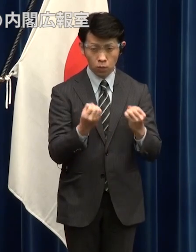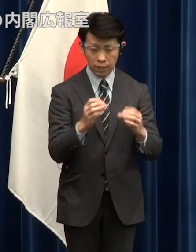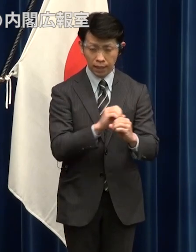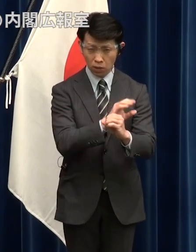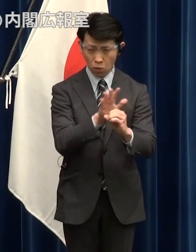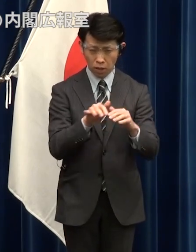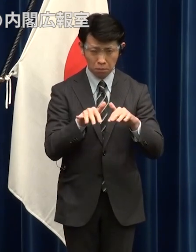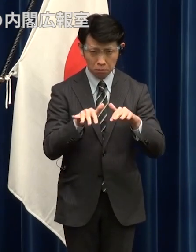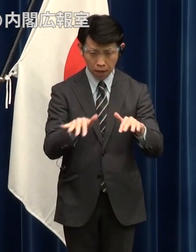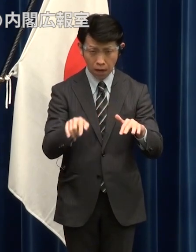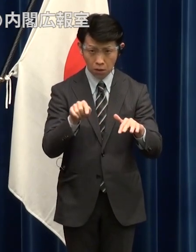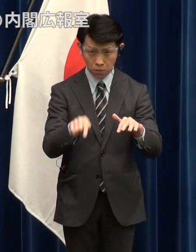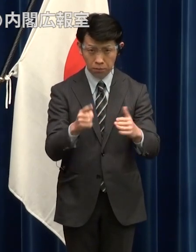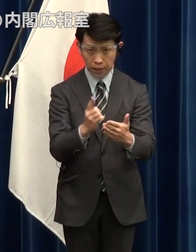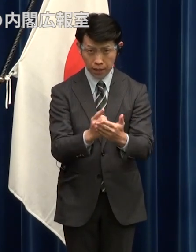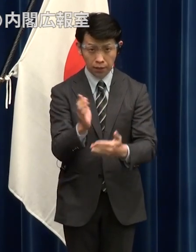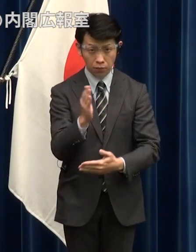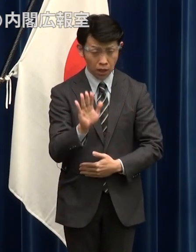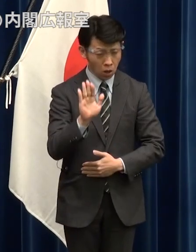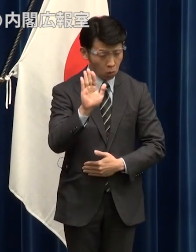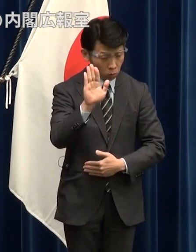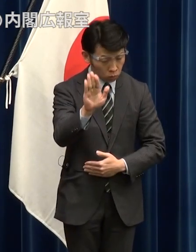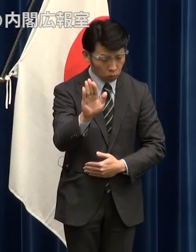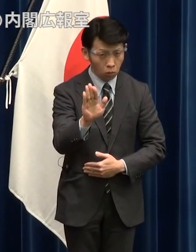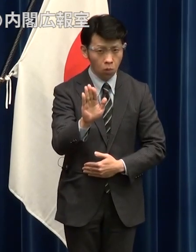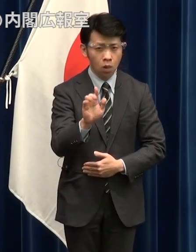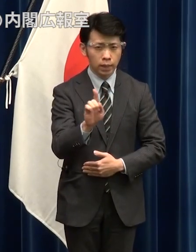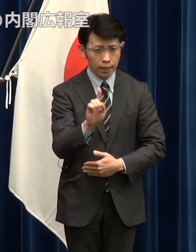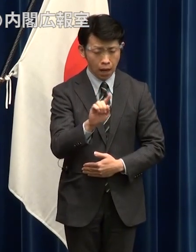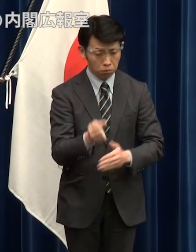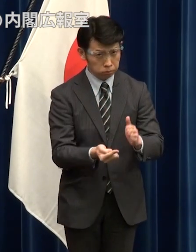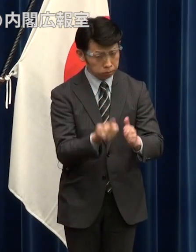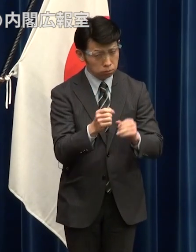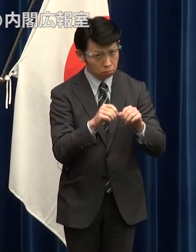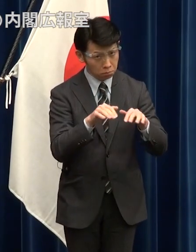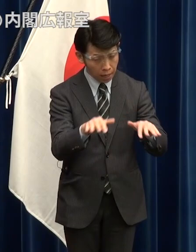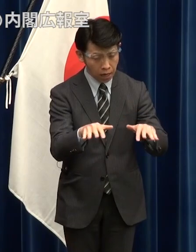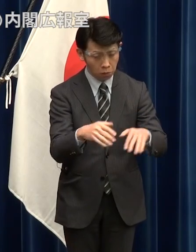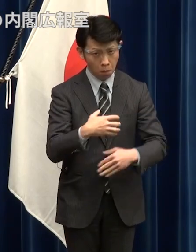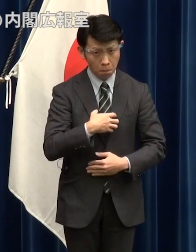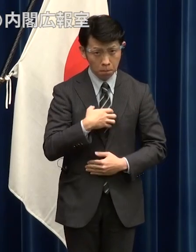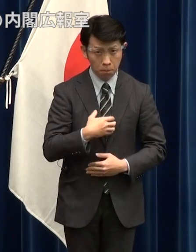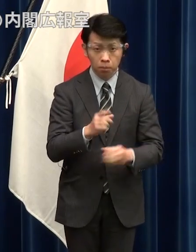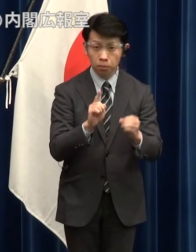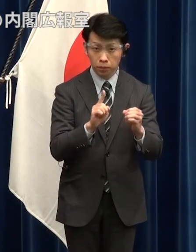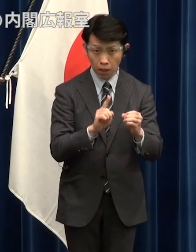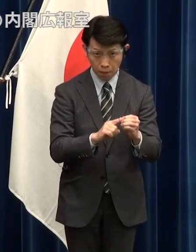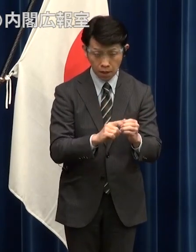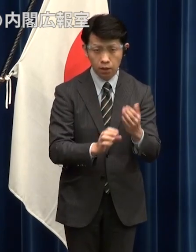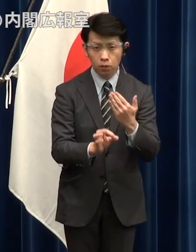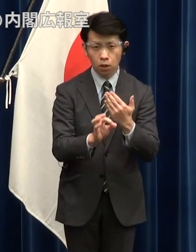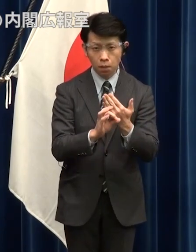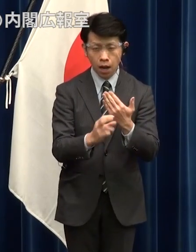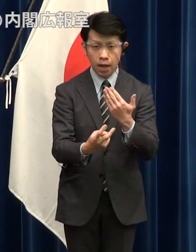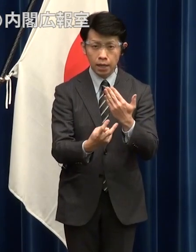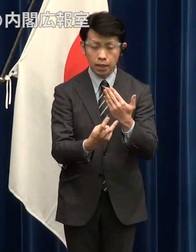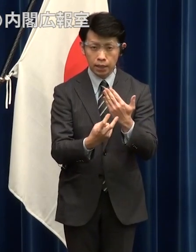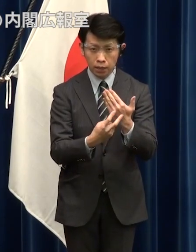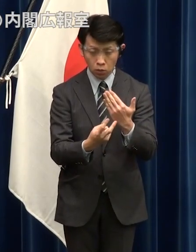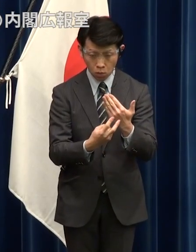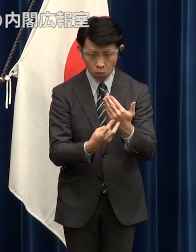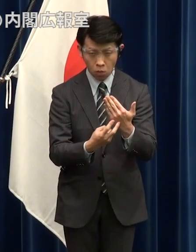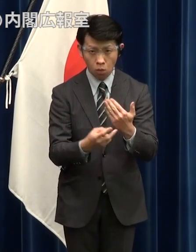ならず、次の感染症危機のリスクもにらみ、医療機関の人員確保、円滑